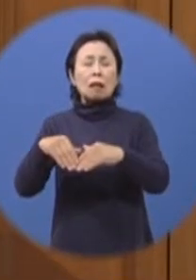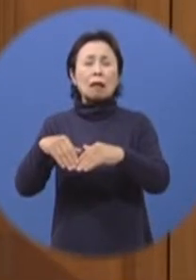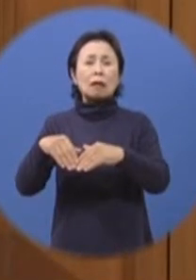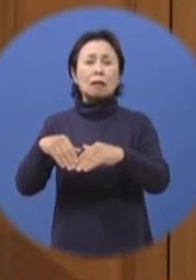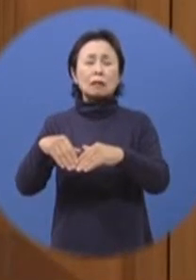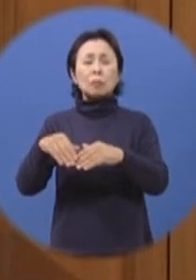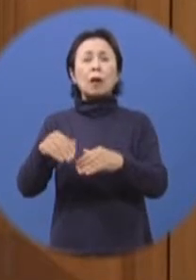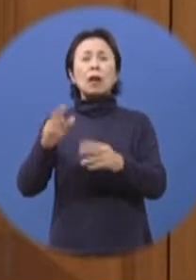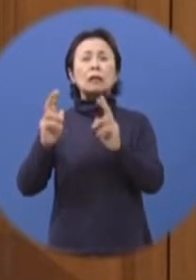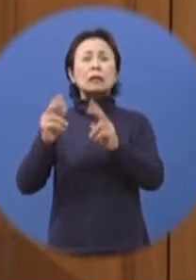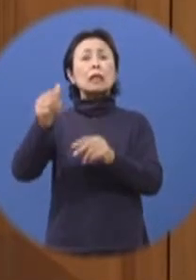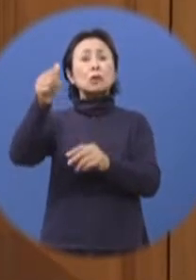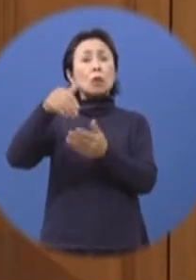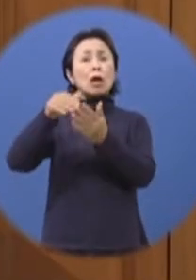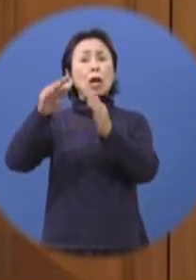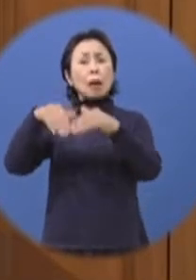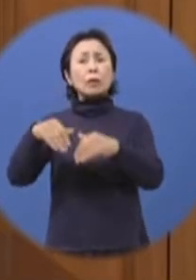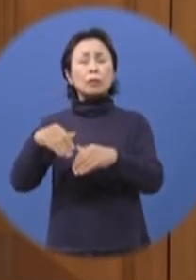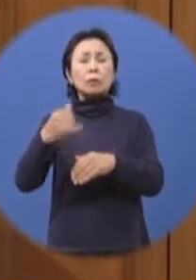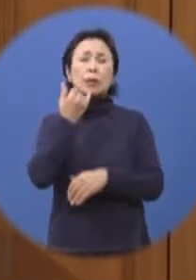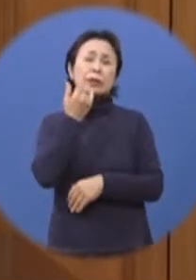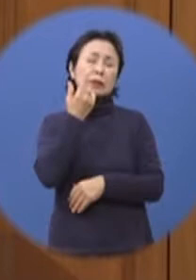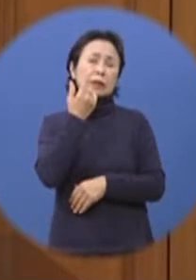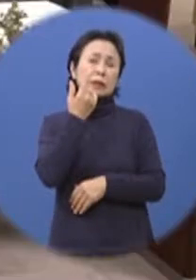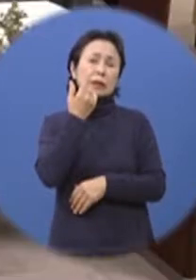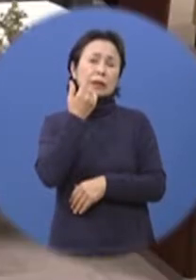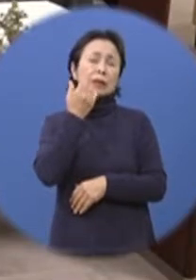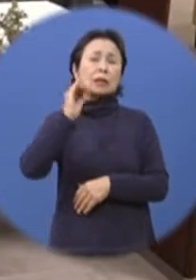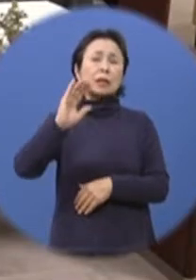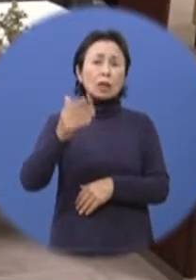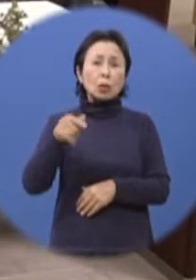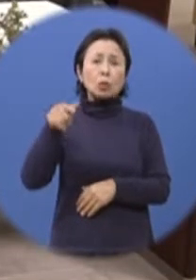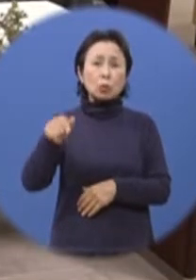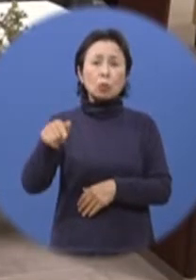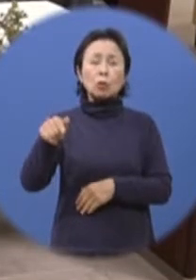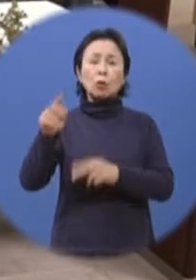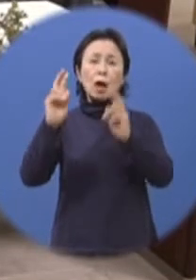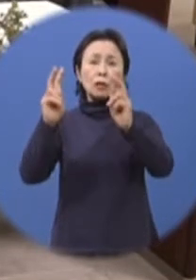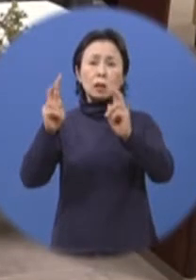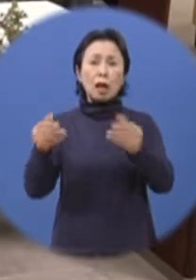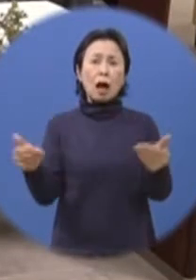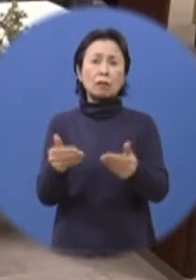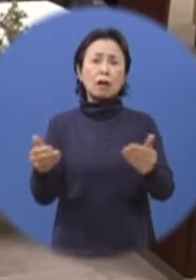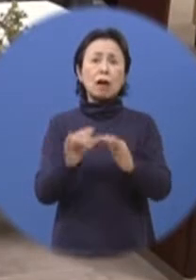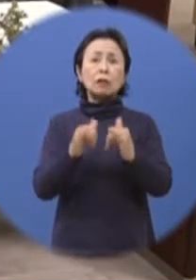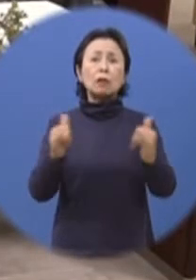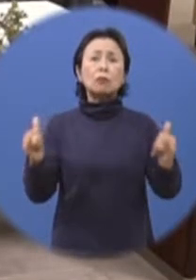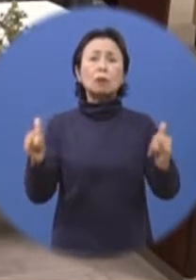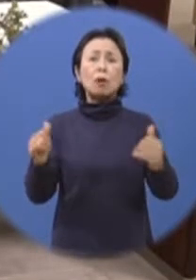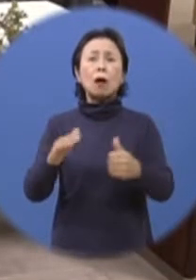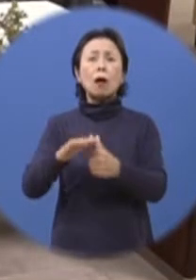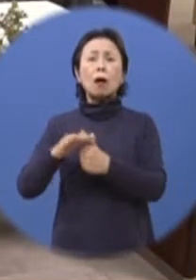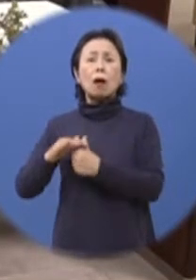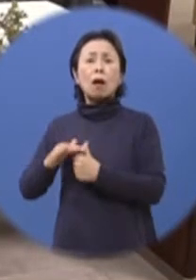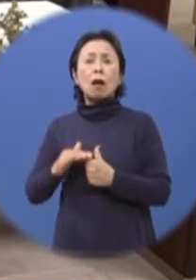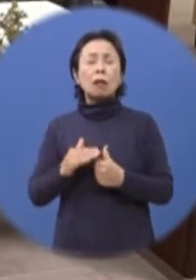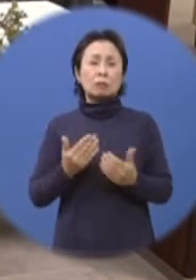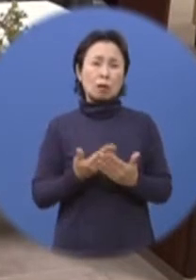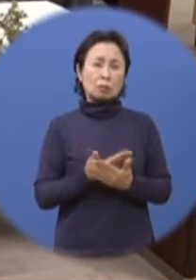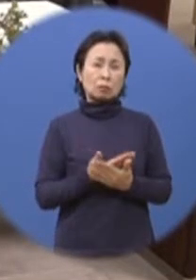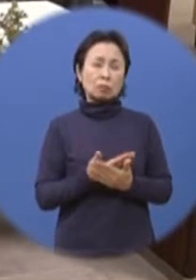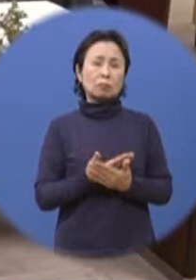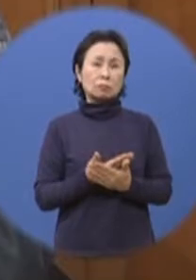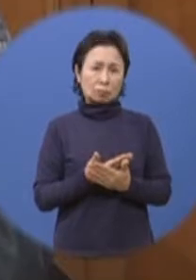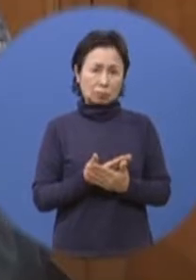たという人は別に損はしてないんでいいかもしれないけどそこにいた従業員の方々は職を失うんですよね会社辞められ